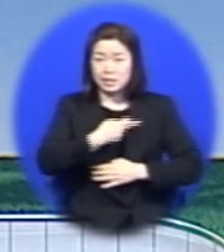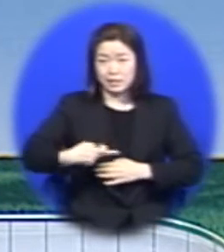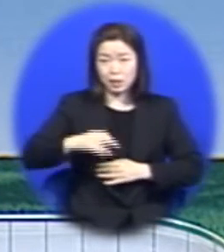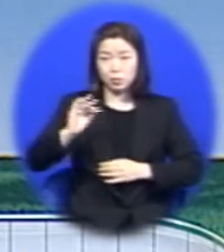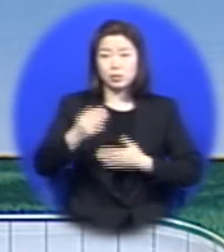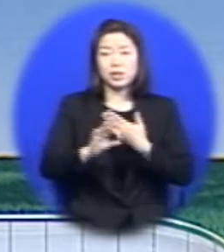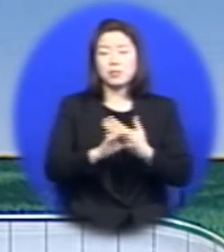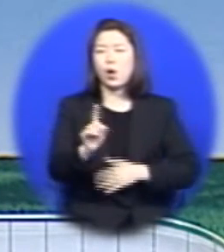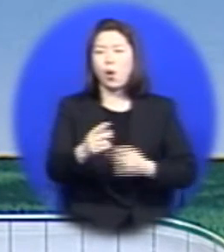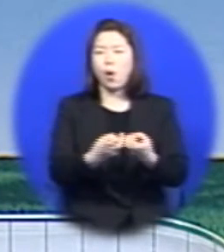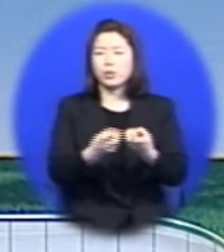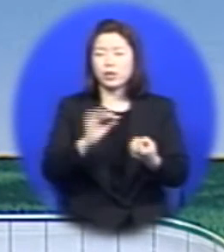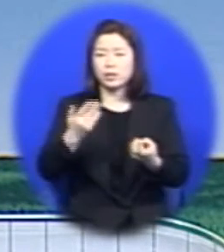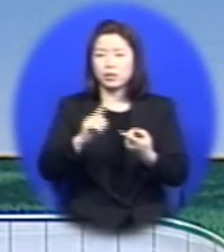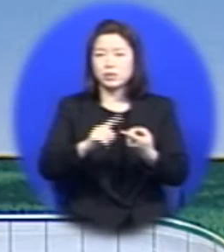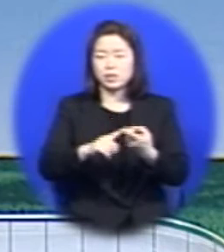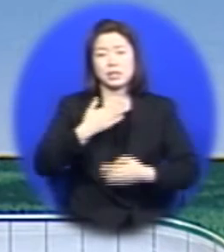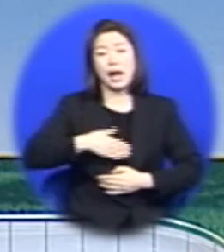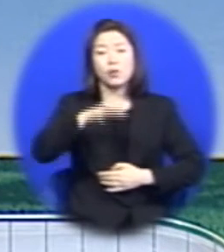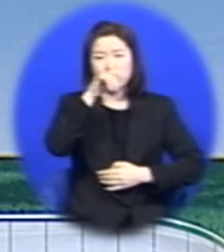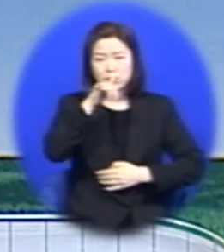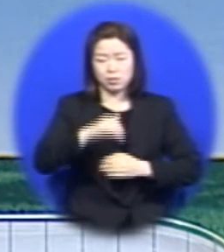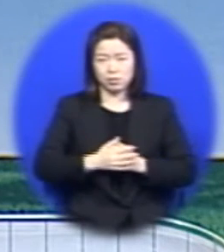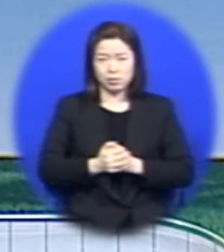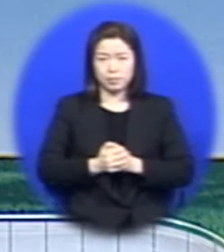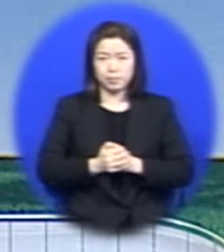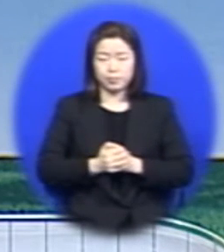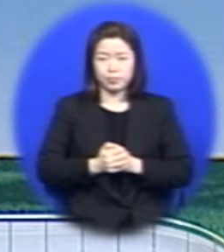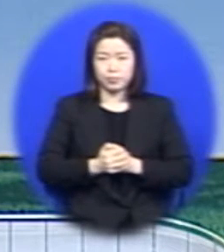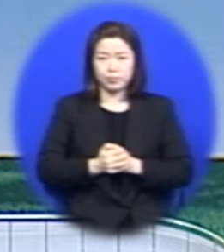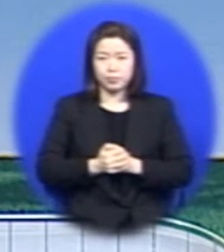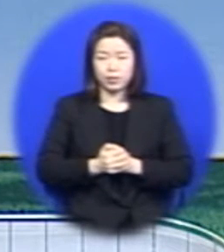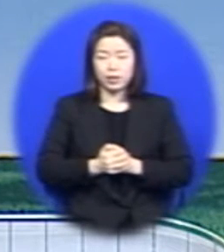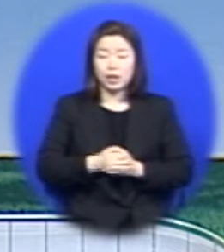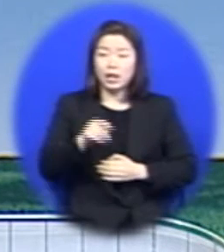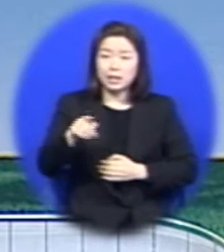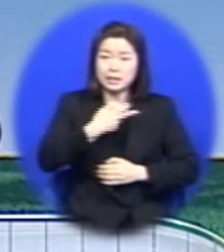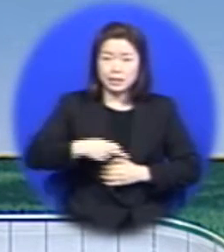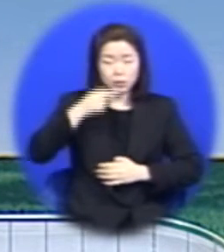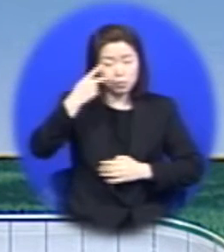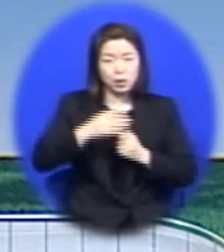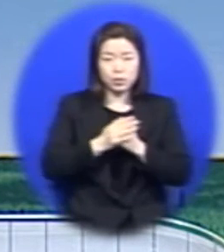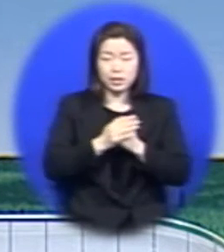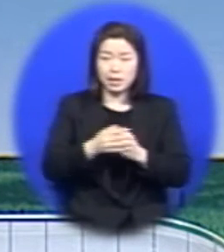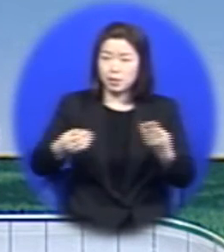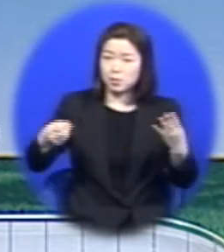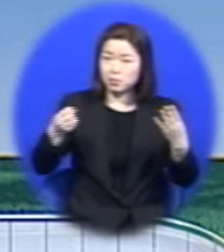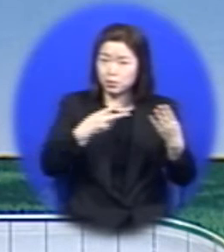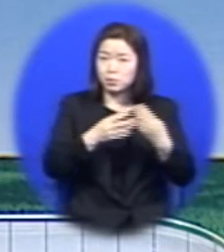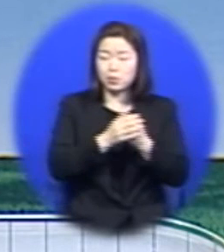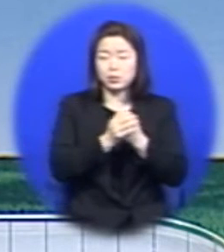되면 어떻게 될 것이라고 하는 것에 대해서 알고 있었습니다. 그가 빌립보서 3장